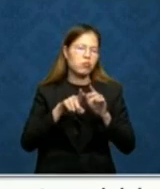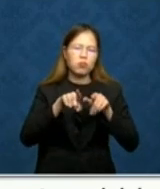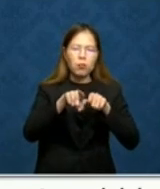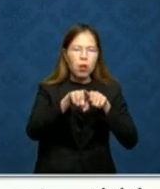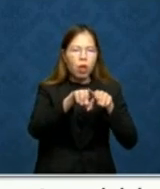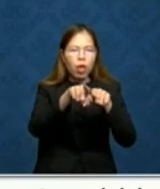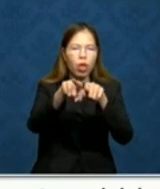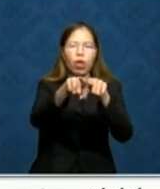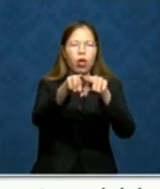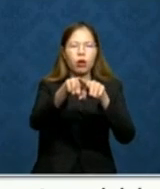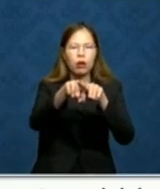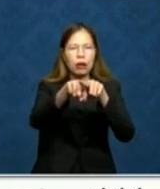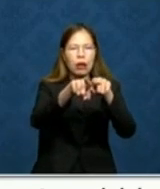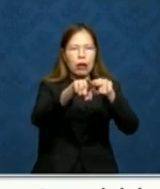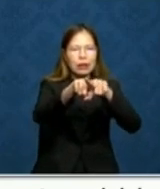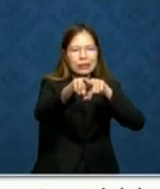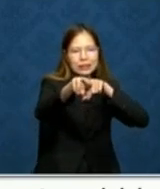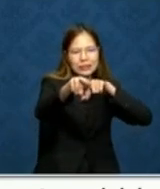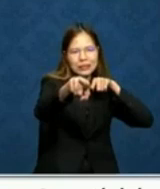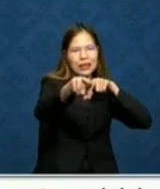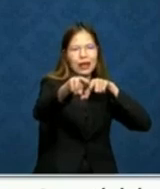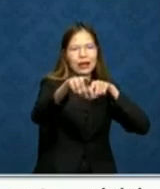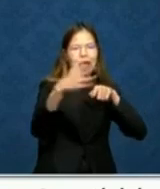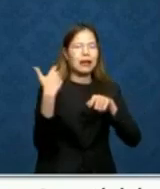ของสังคมหน้าถัดไปค่ะ